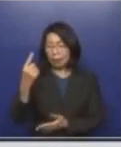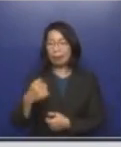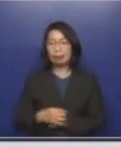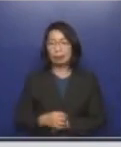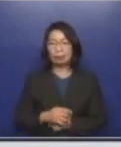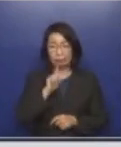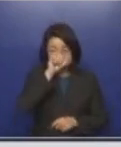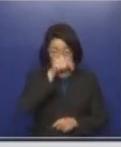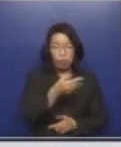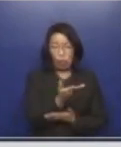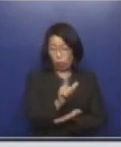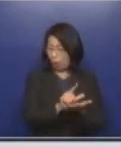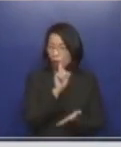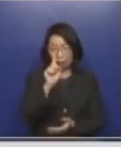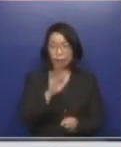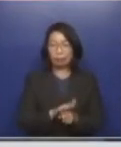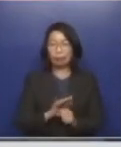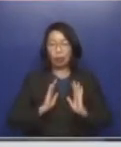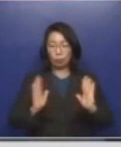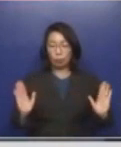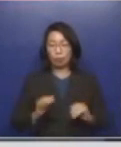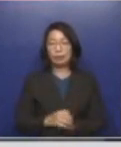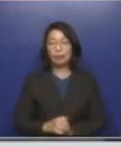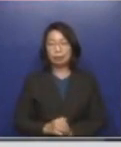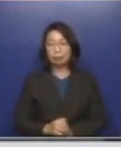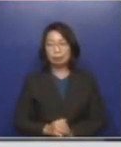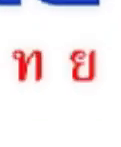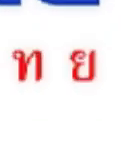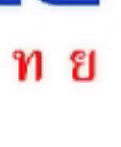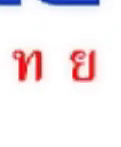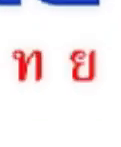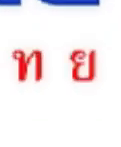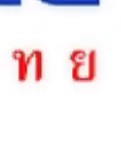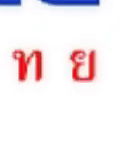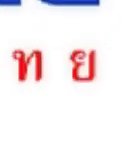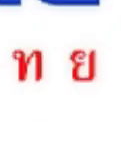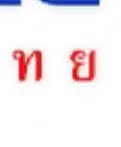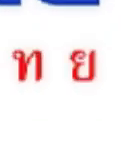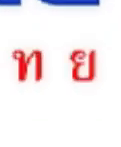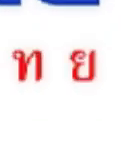ด์ขอให้ท่านออกไปได้ดีแน่นอนครับขอบพระคุณครับ ขอบคุณครับต่อไป